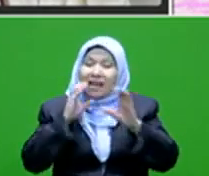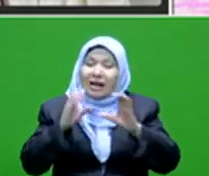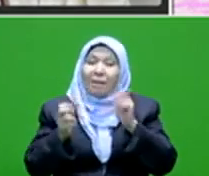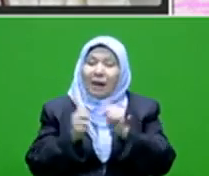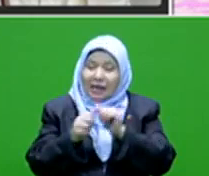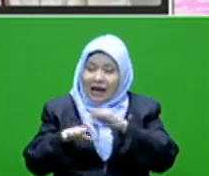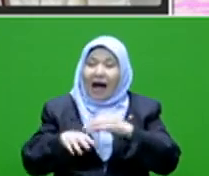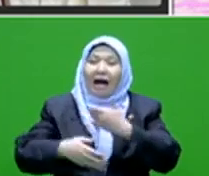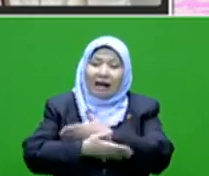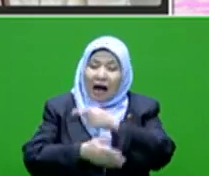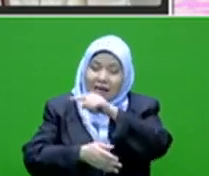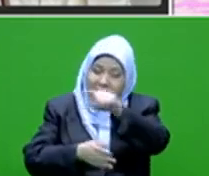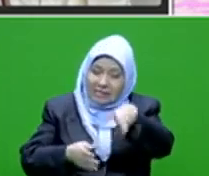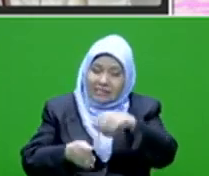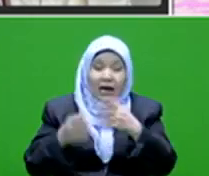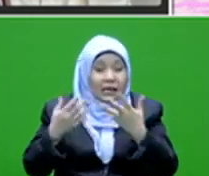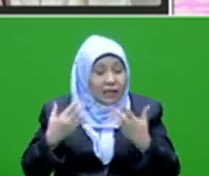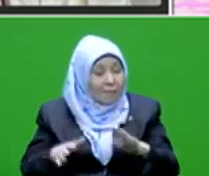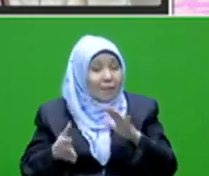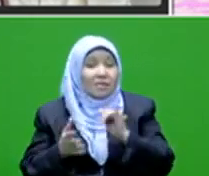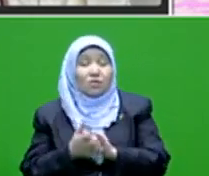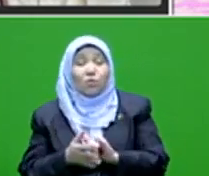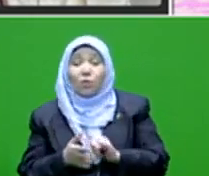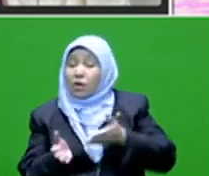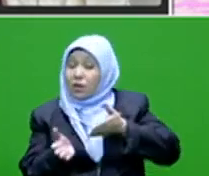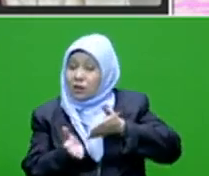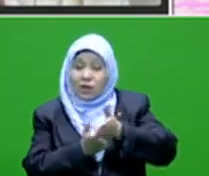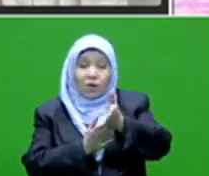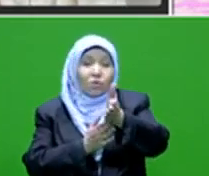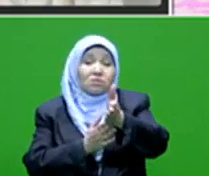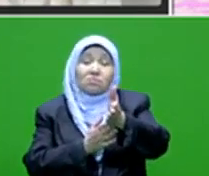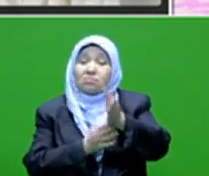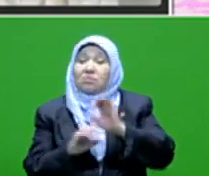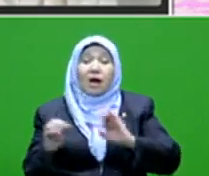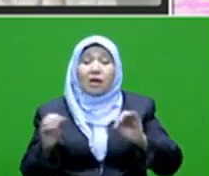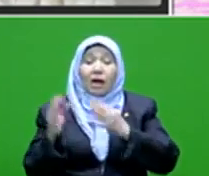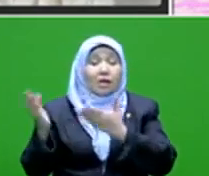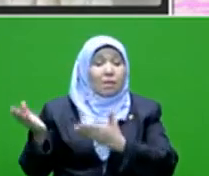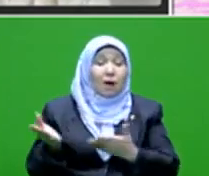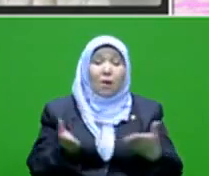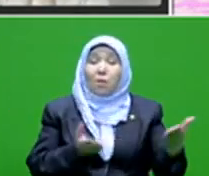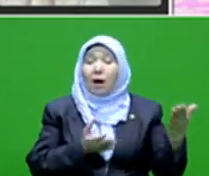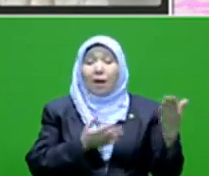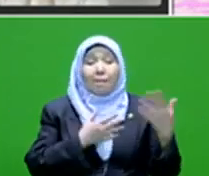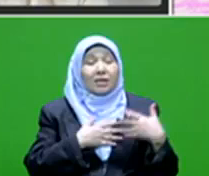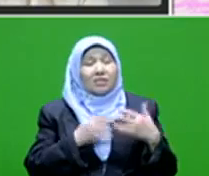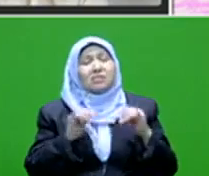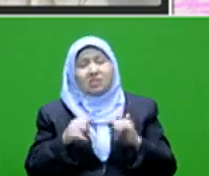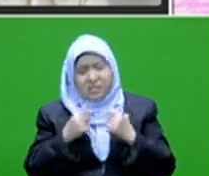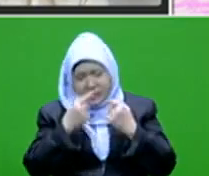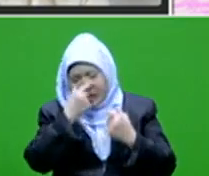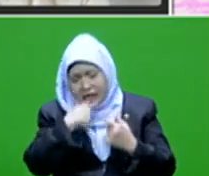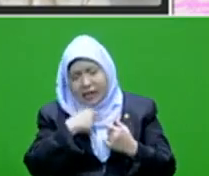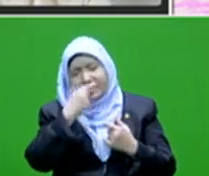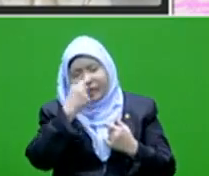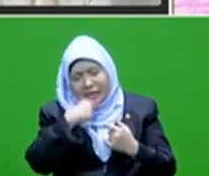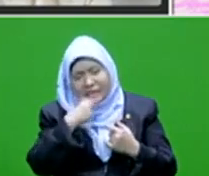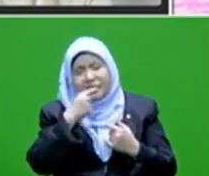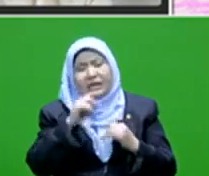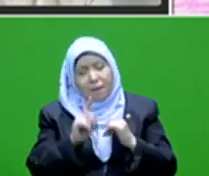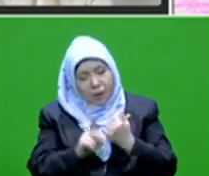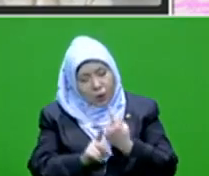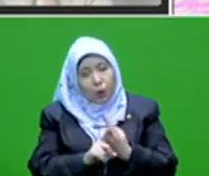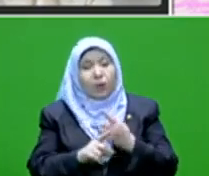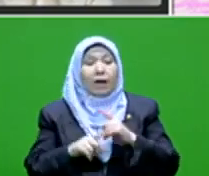anak ini. Dan lepas itu terus saja. Tak adalah bawa sangat. Dia memanglah sedih-sedih, tetapi terus